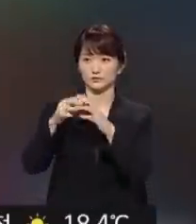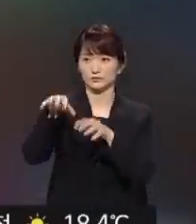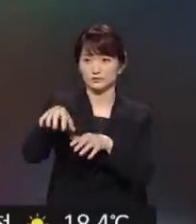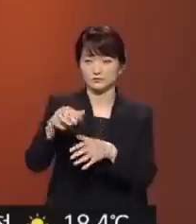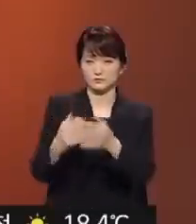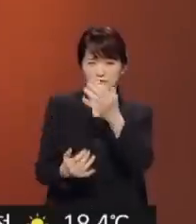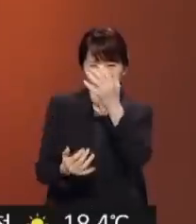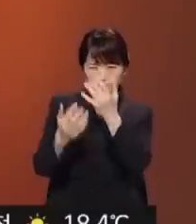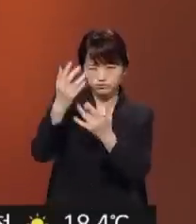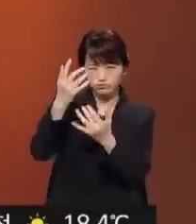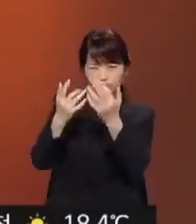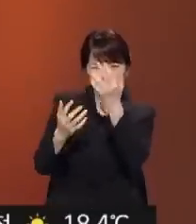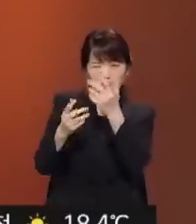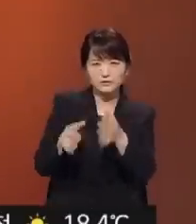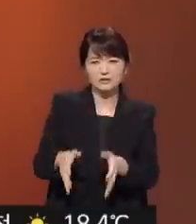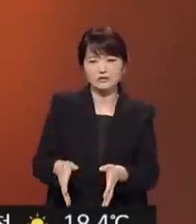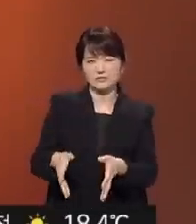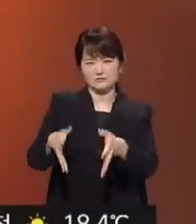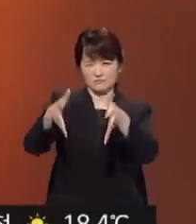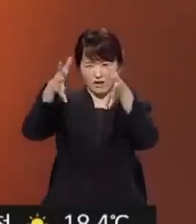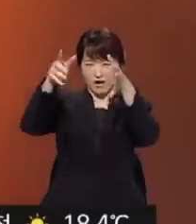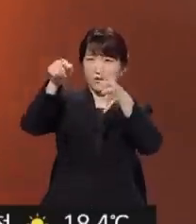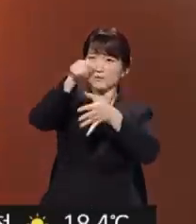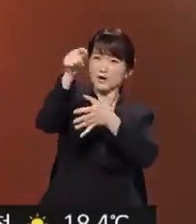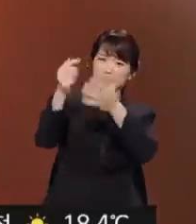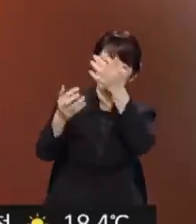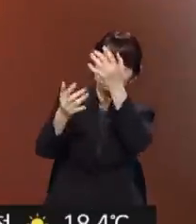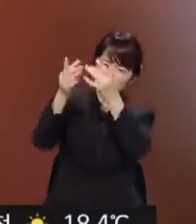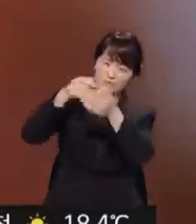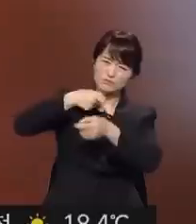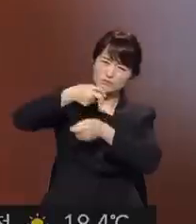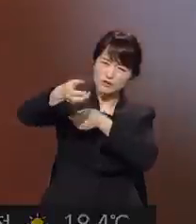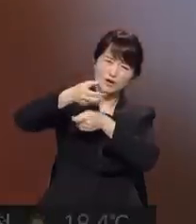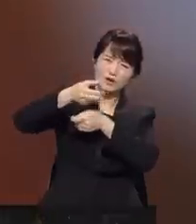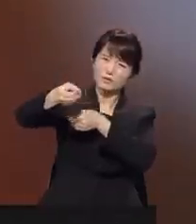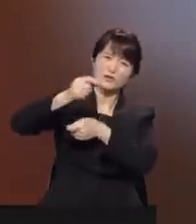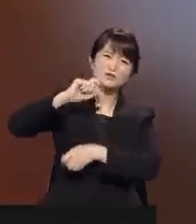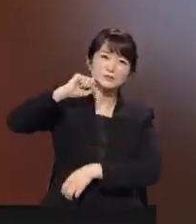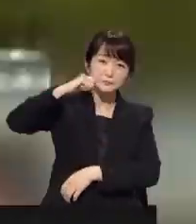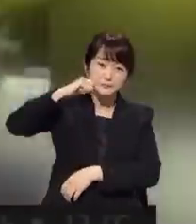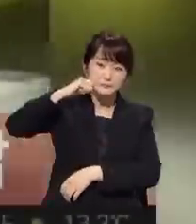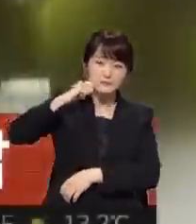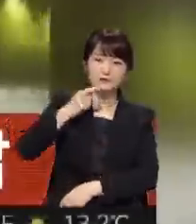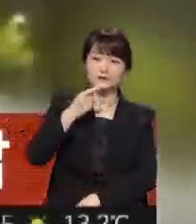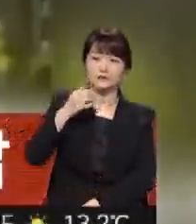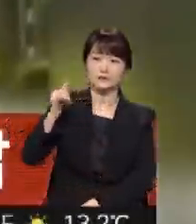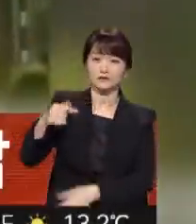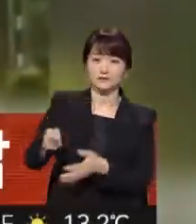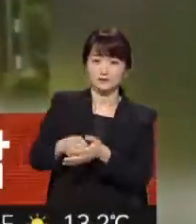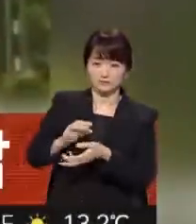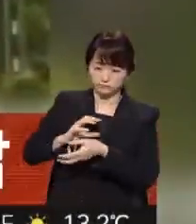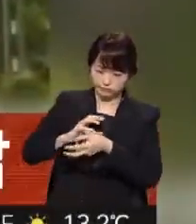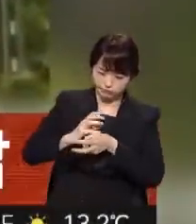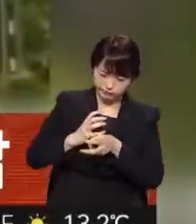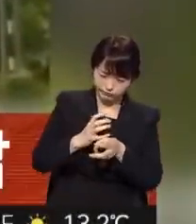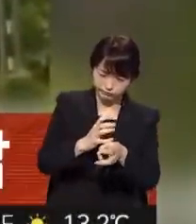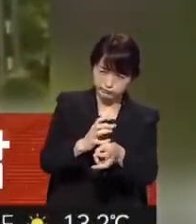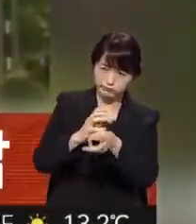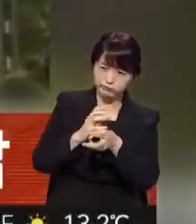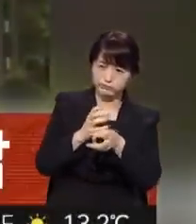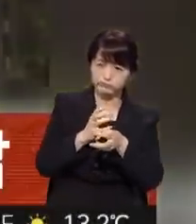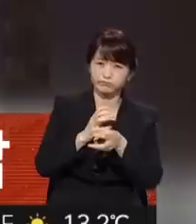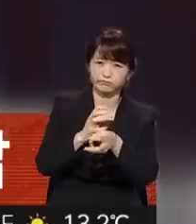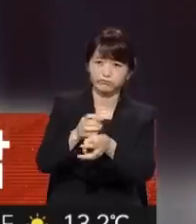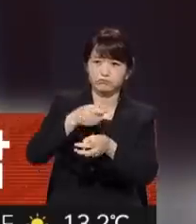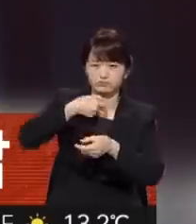크게 발생했어요. 하필 건물 고층에서 불이 나서 진압이 더 어려운 상황이었는데 출동한 소방관들이 총력을 다해서